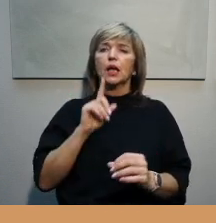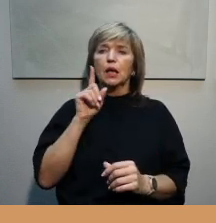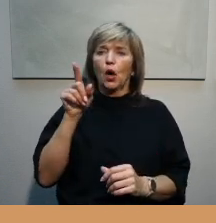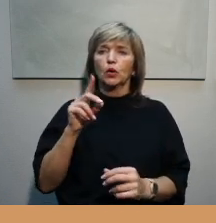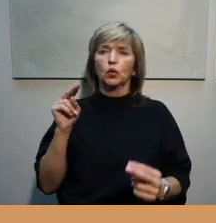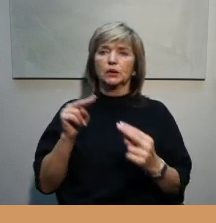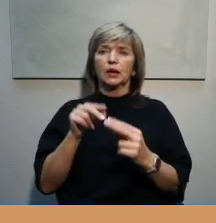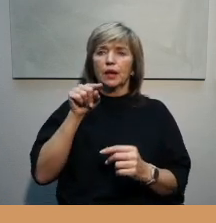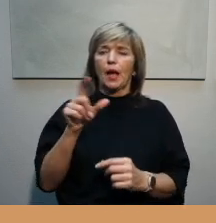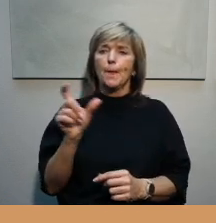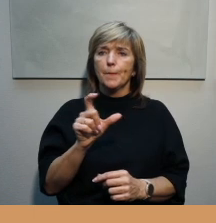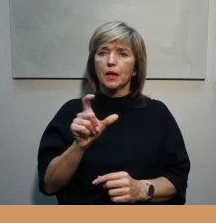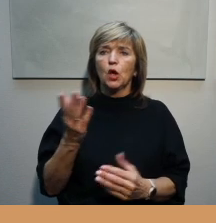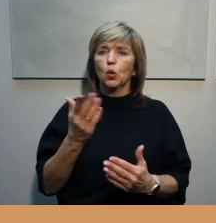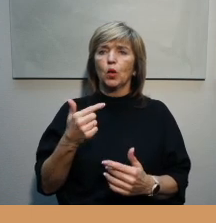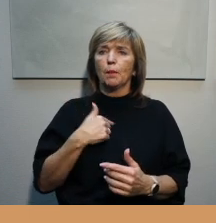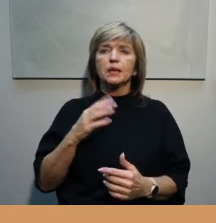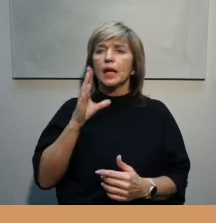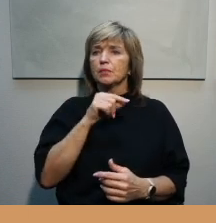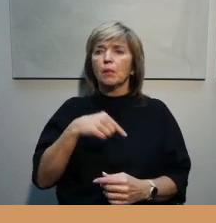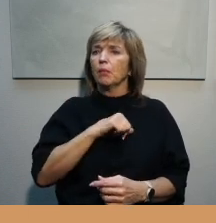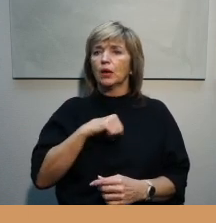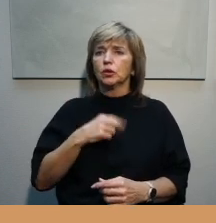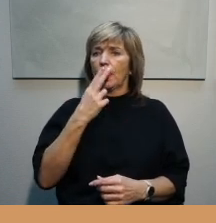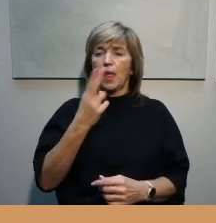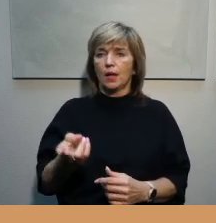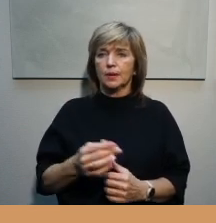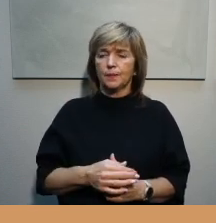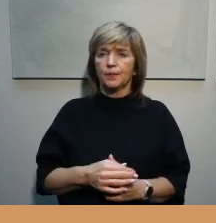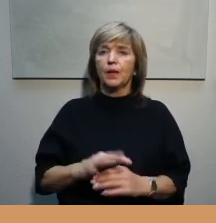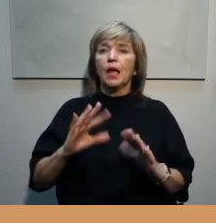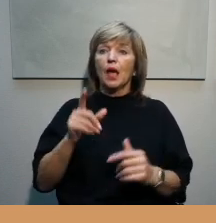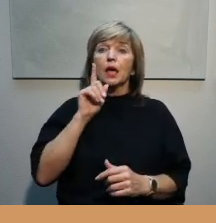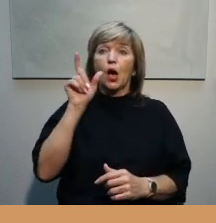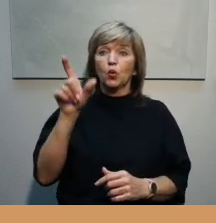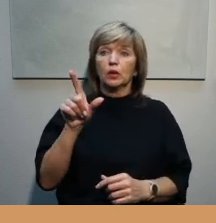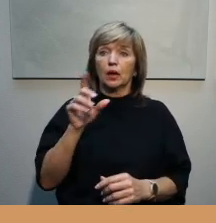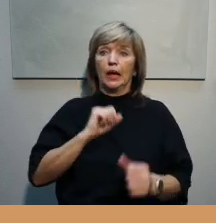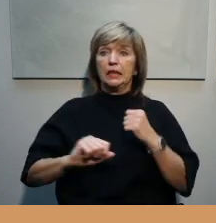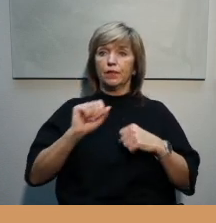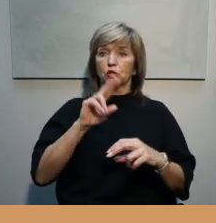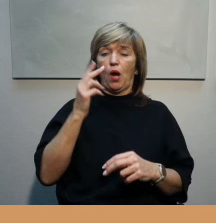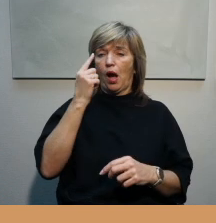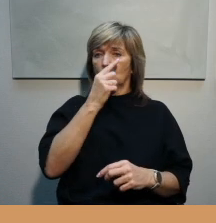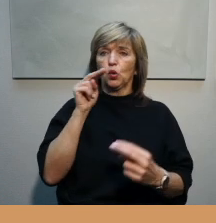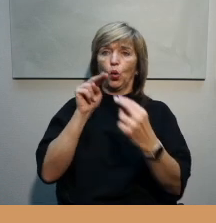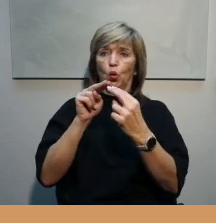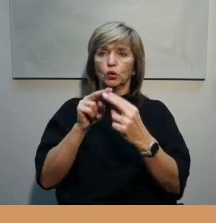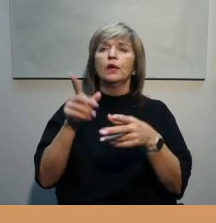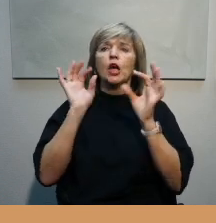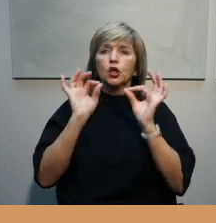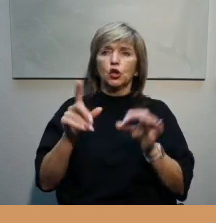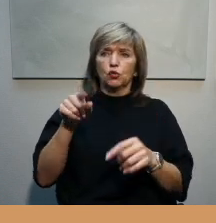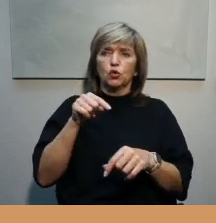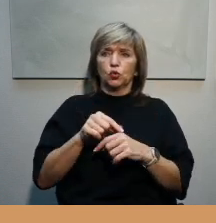jaunietis satiekas tajā brīdī, kuru mēs iespējams neredzam. Ja jaunietis izvairās no acu kontakta, iespējams viņš tiešām